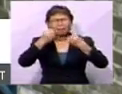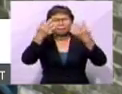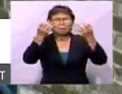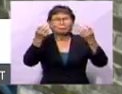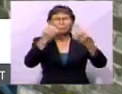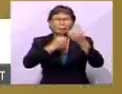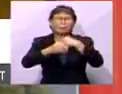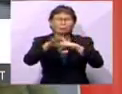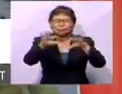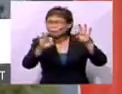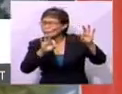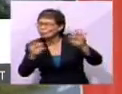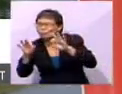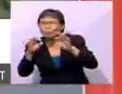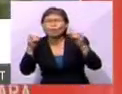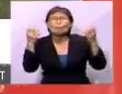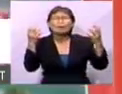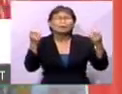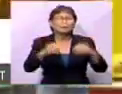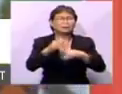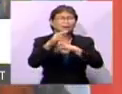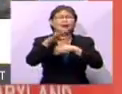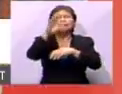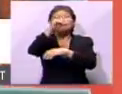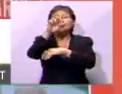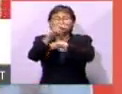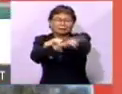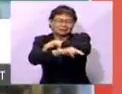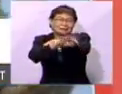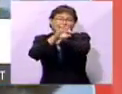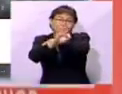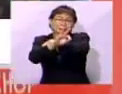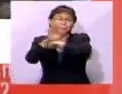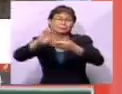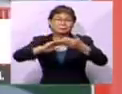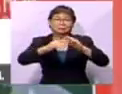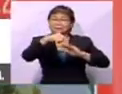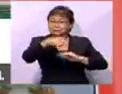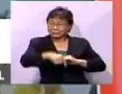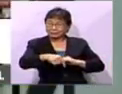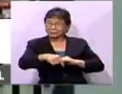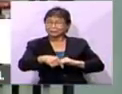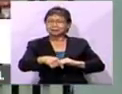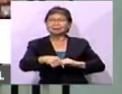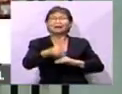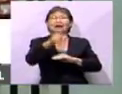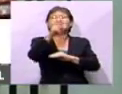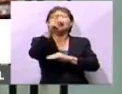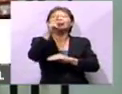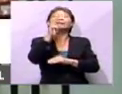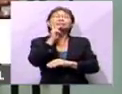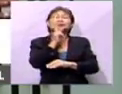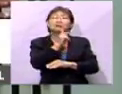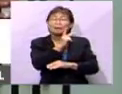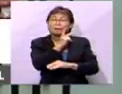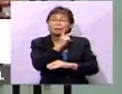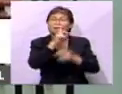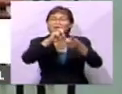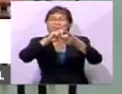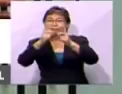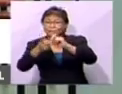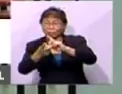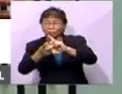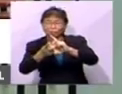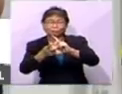dan banyak pilihan lah. Mara Negeri Sembilan bercadang menjadikan arket ini sebagai kafe digital lengkap dengan